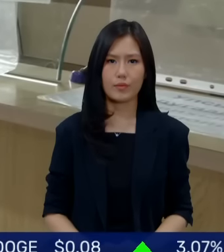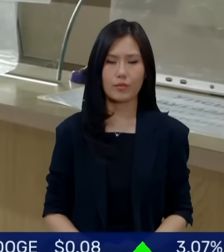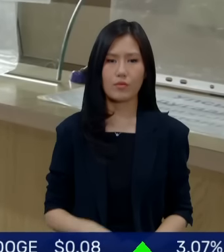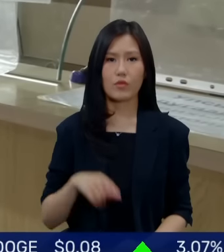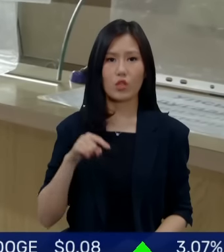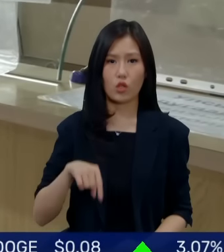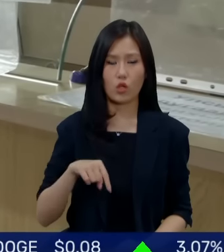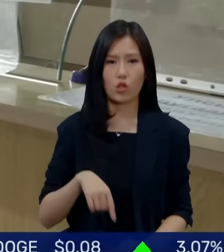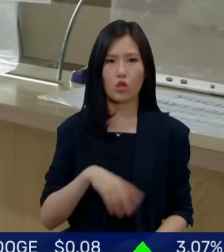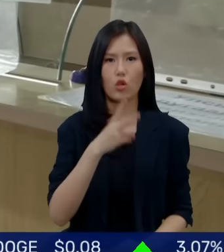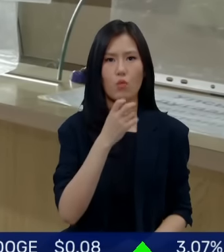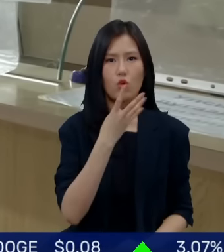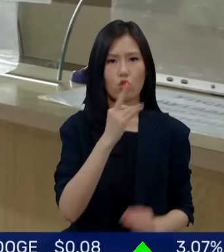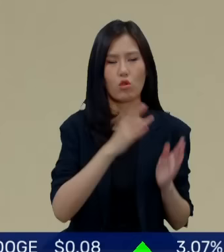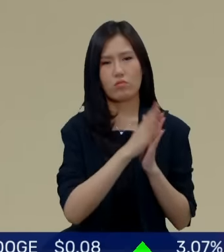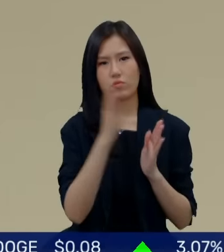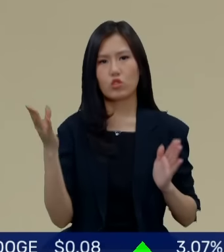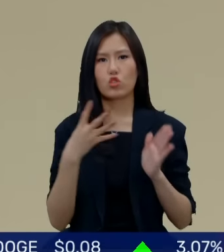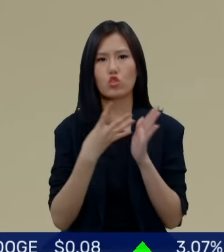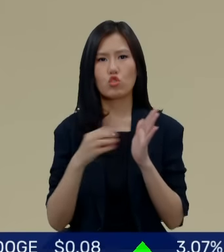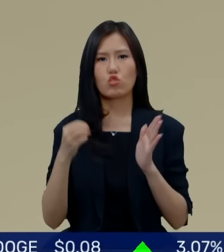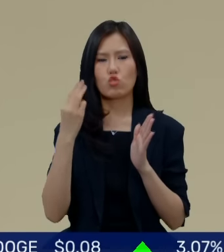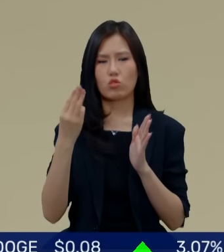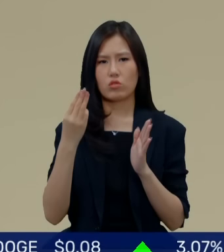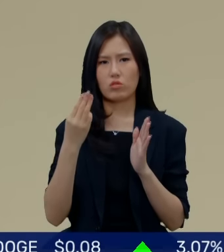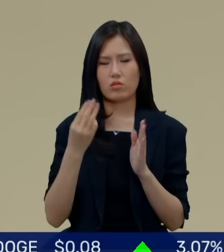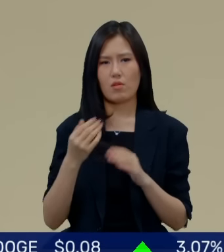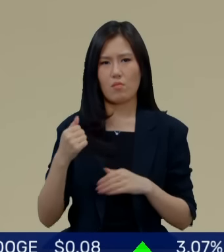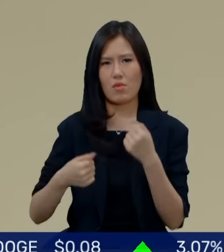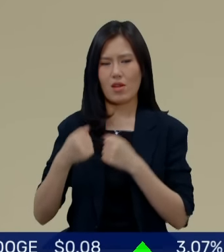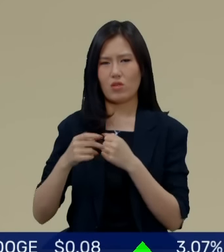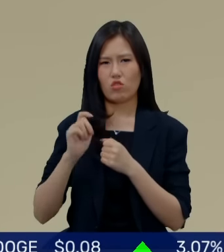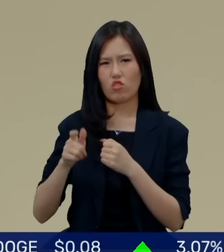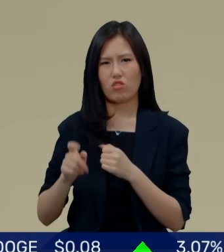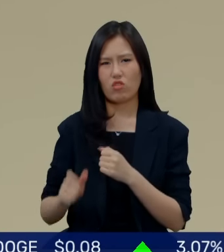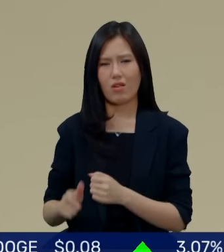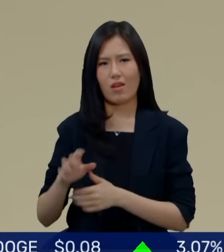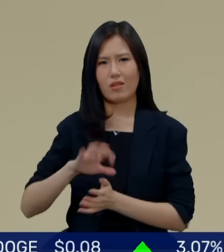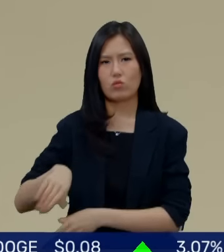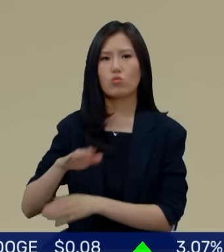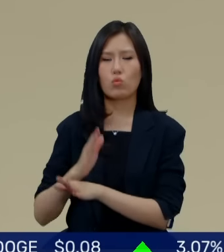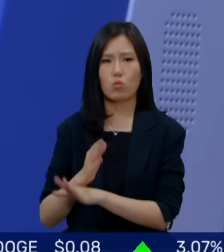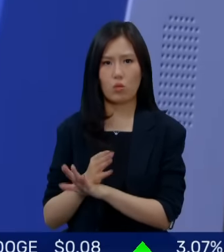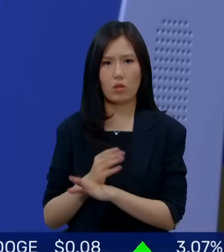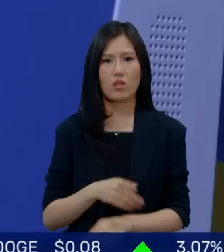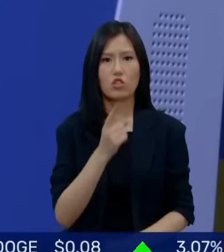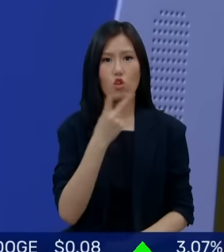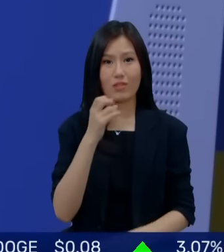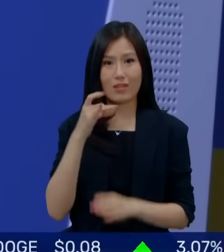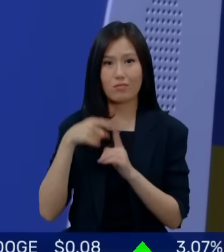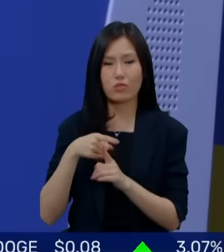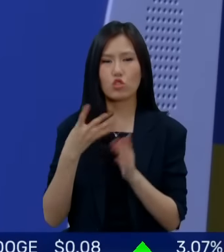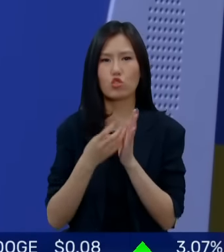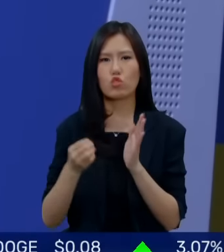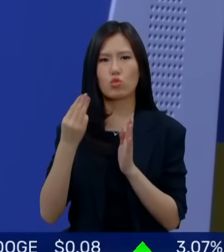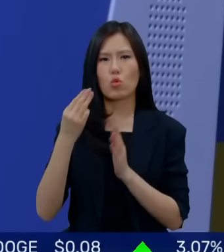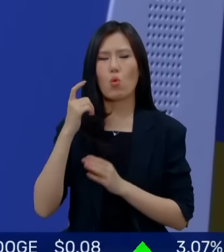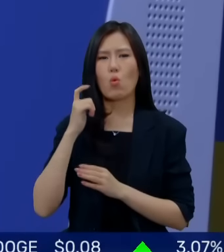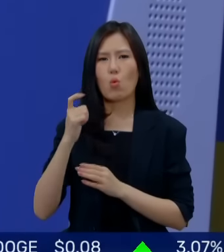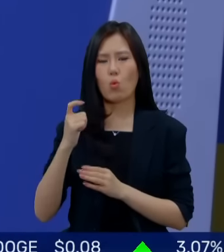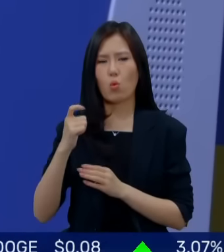Одоогоор он гарснаас хойш 900 гаруй автомашинд хасалт хийсэн автоверийн үндэсний төвөөс хэлж байна. Өөрөөр хэлбэл эхний 2 сарын байдлаар 900 гаруй хуучин дугаар